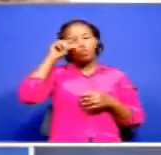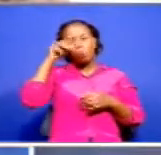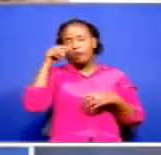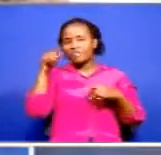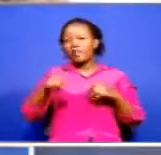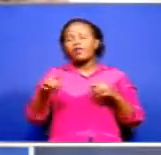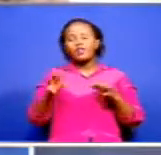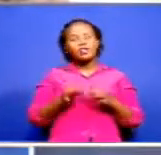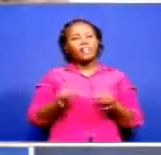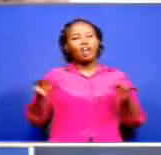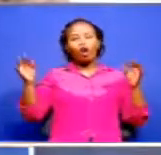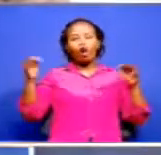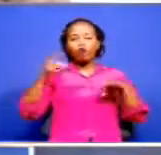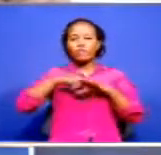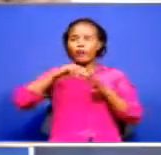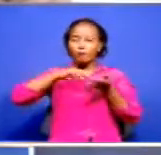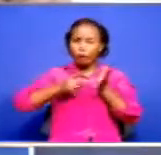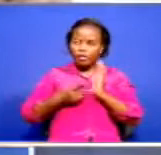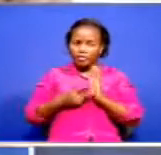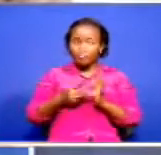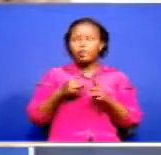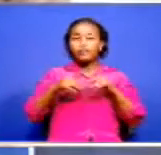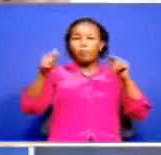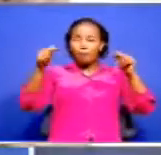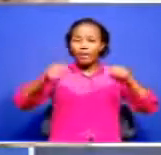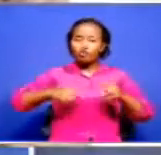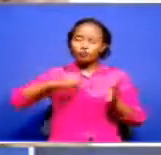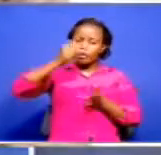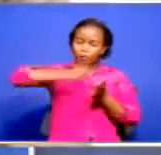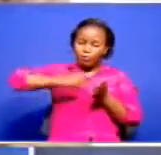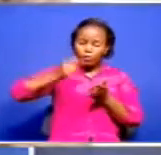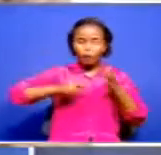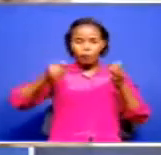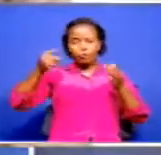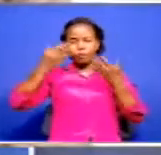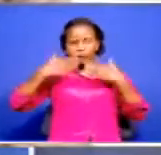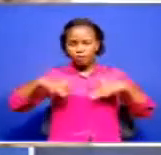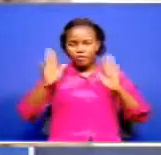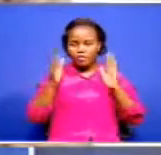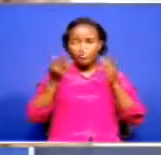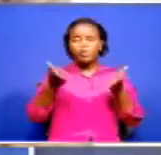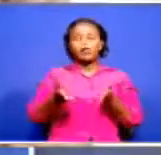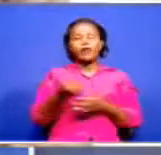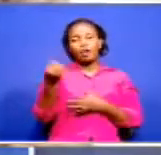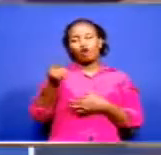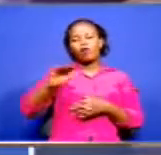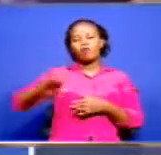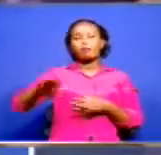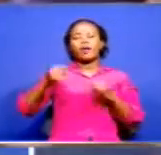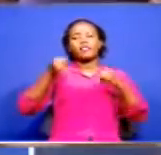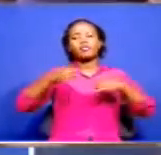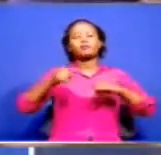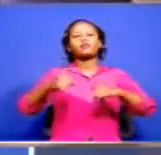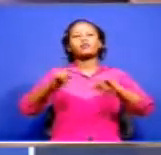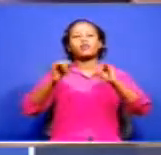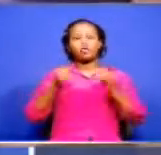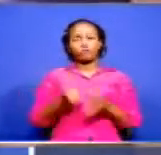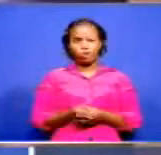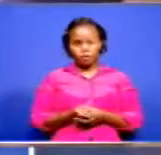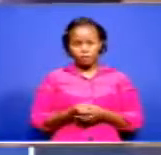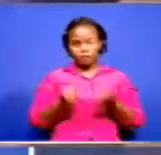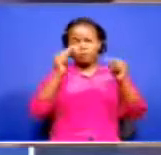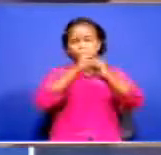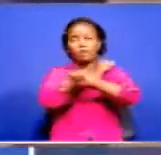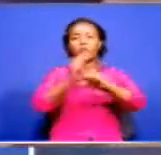mrefu. Tunashukuru leo tumeweka kidole, na kilichobaki ni utekelezaji tutakwenda kusimamia. Rais Kenyatta